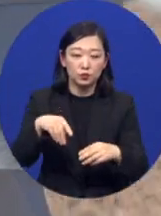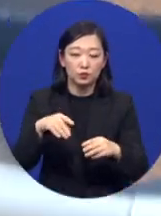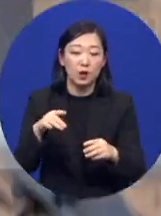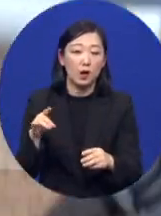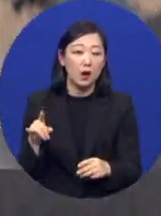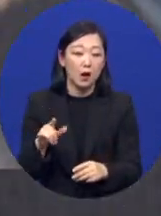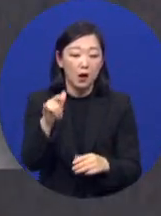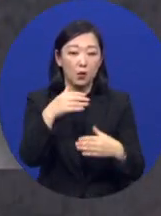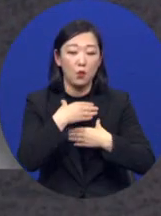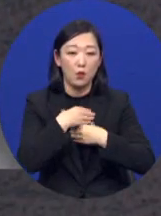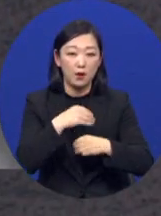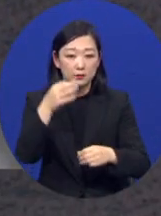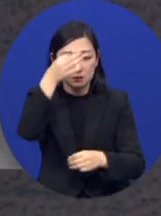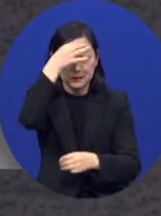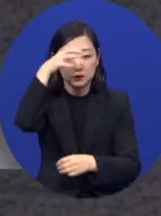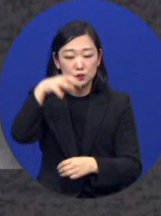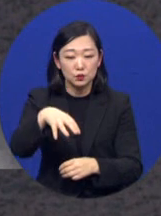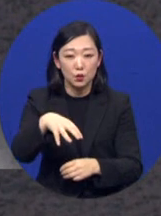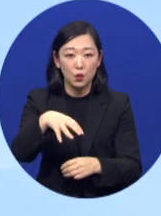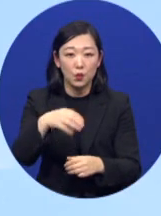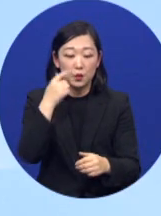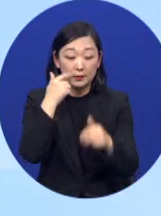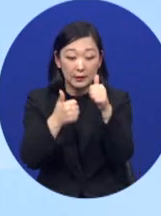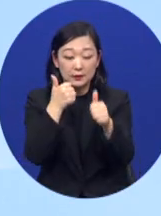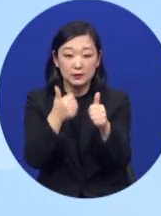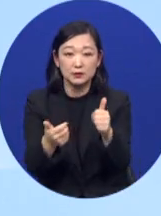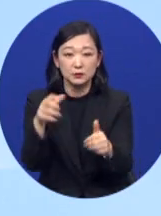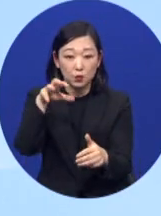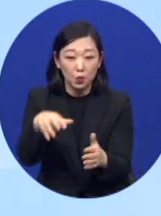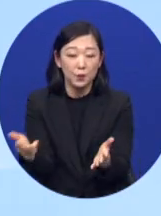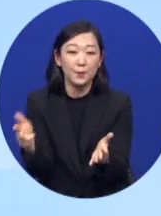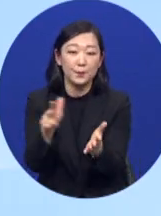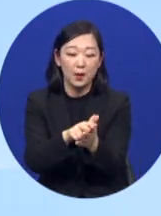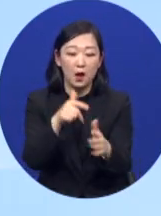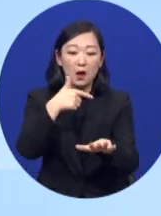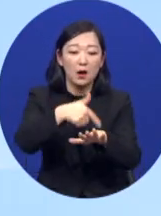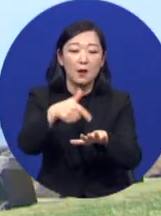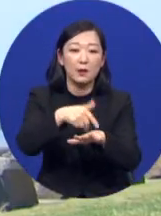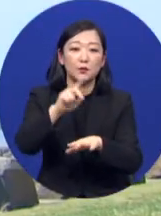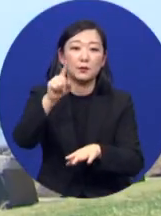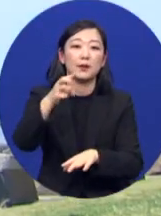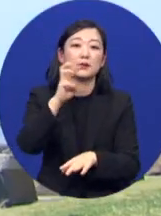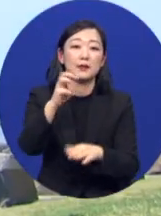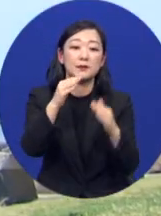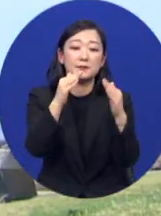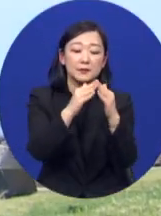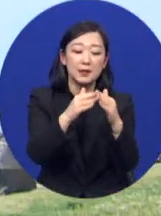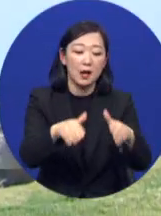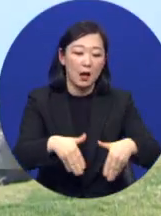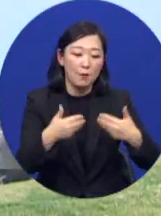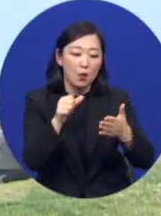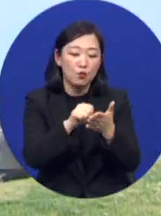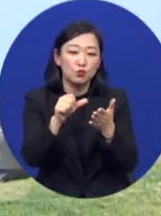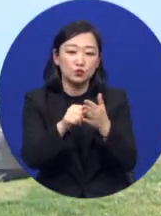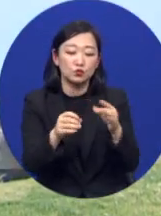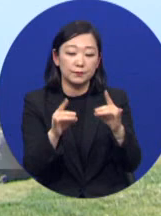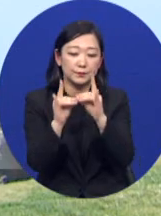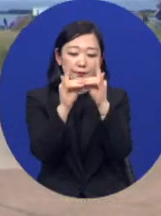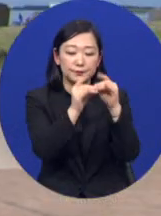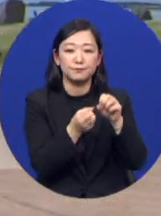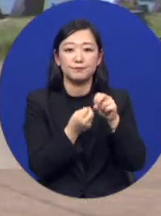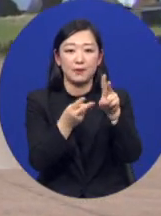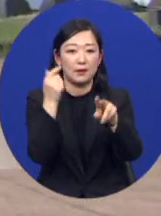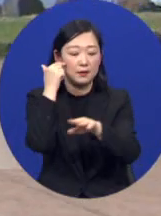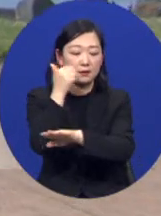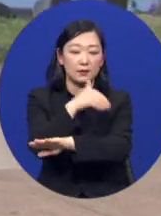항공안전기술원에 드론 실증도시로 지정됨에 따라 가파도 130여 가구를 대상으로 가벼운 물품을 드론으로 배송할